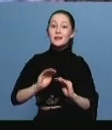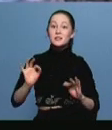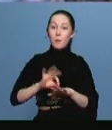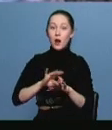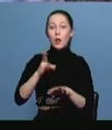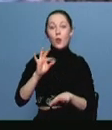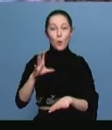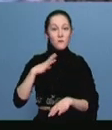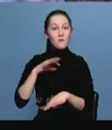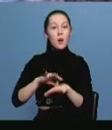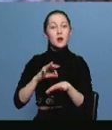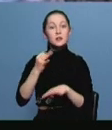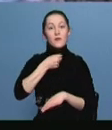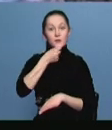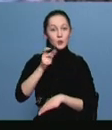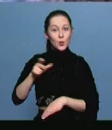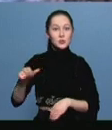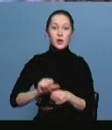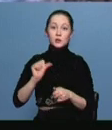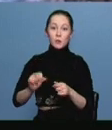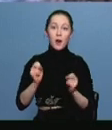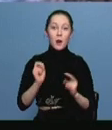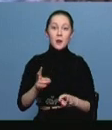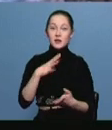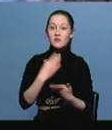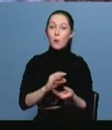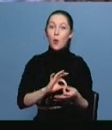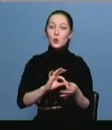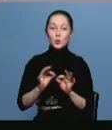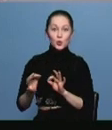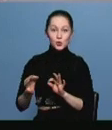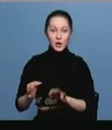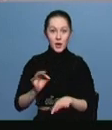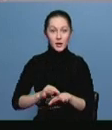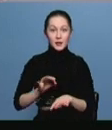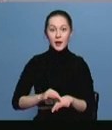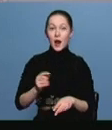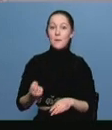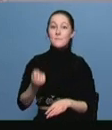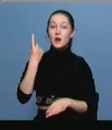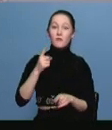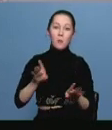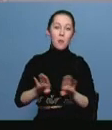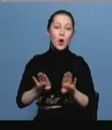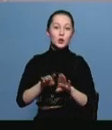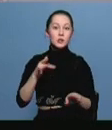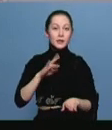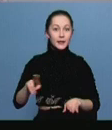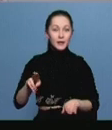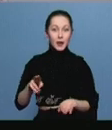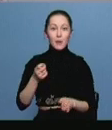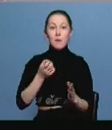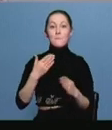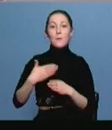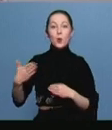болеют ею и взрослые, и особенно опасна она своими осложнениями. Первые симптомы схожи с гриппозными, позже появляется